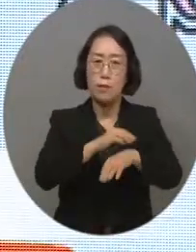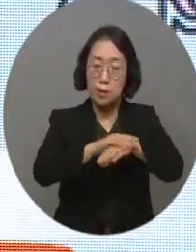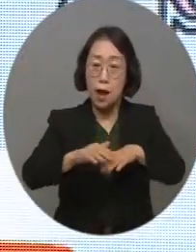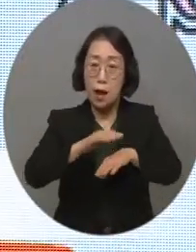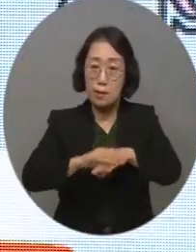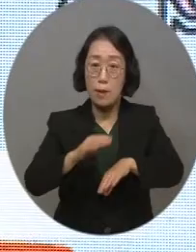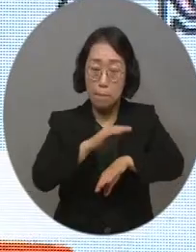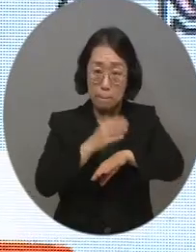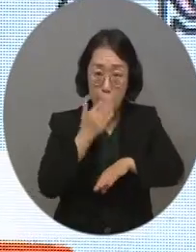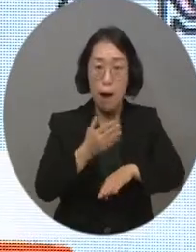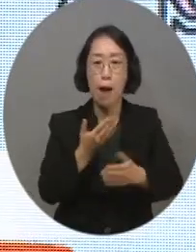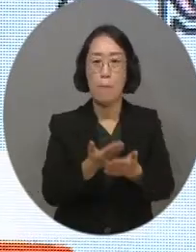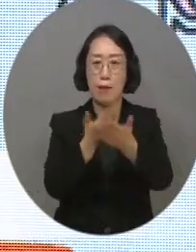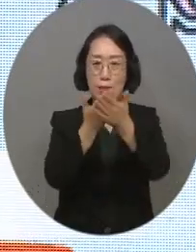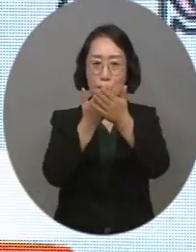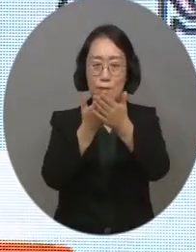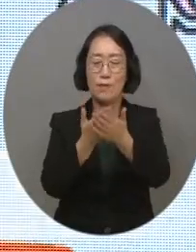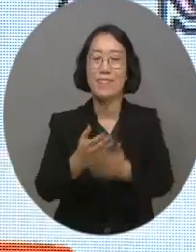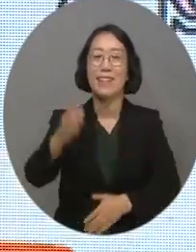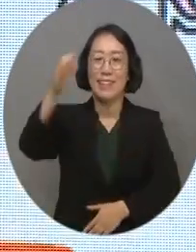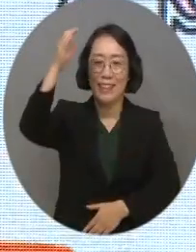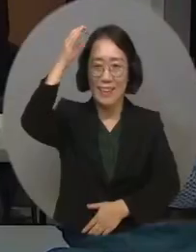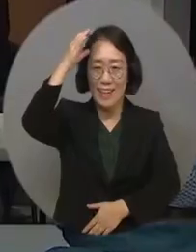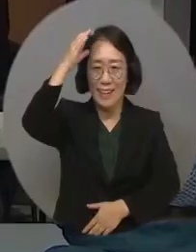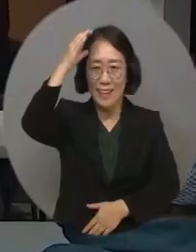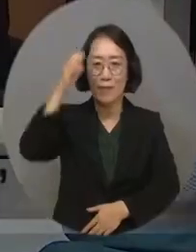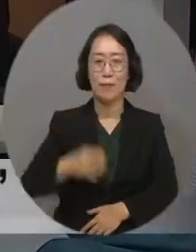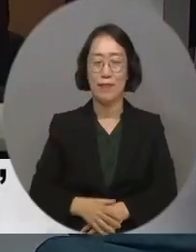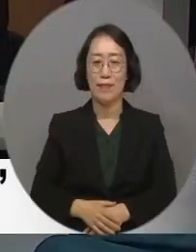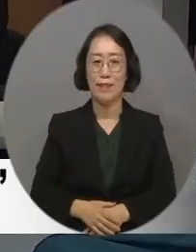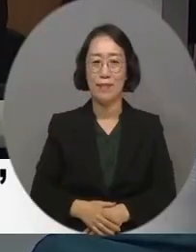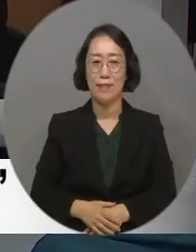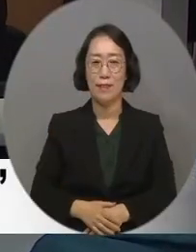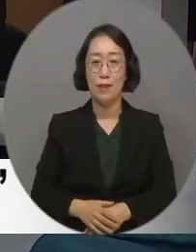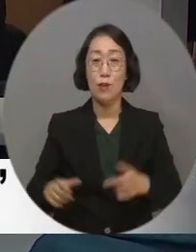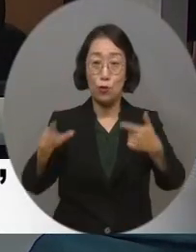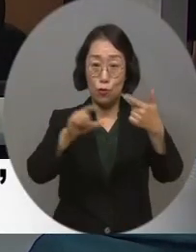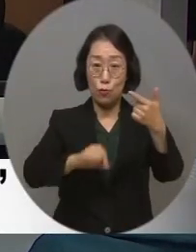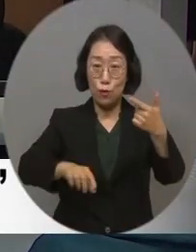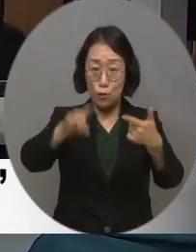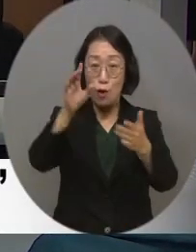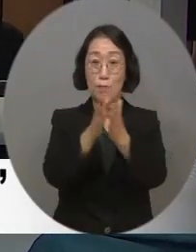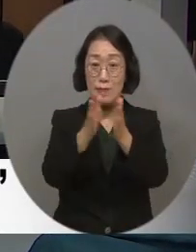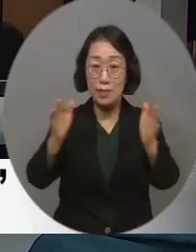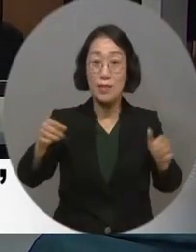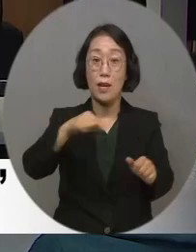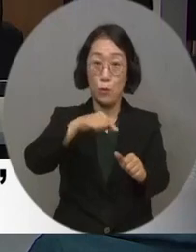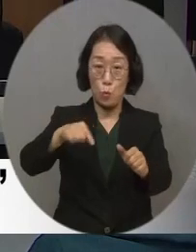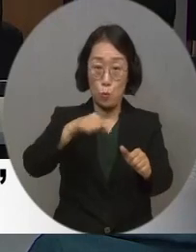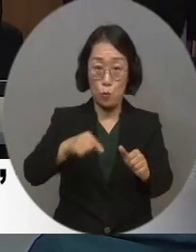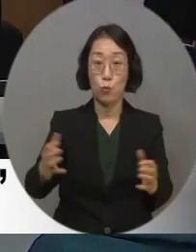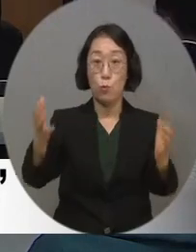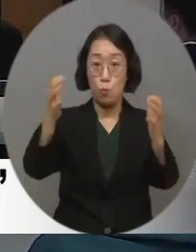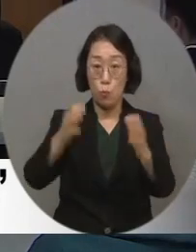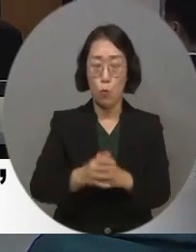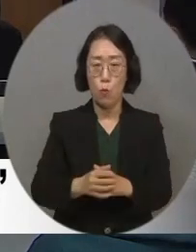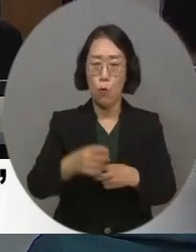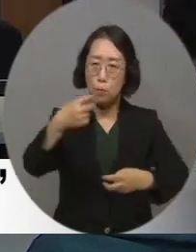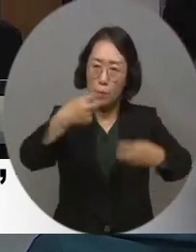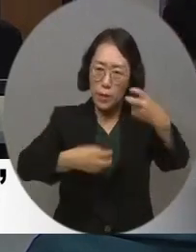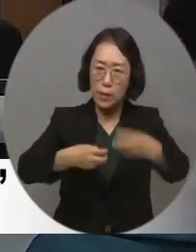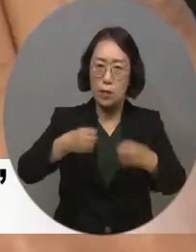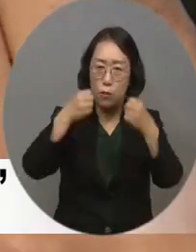크리에이터로 정말 크게 성장할 수 있을 거라 저도 기대합니다. 하고 싶어서 지난 6월 시작된 이 교육은 미디어의 새로운